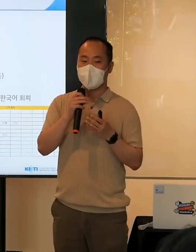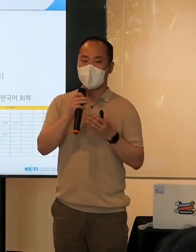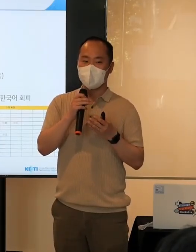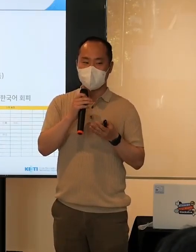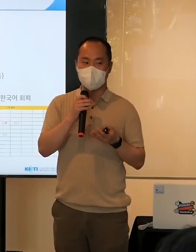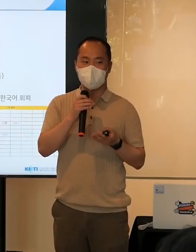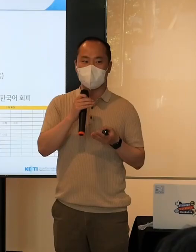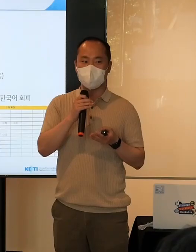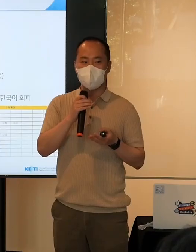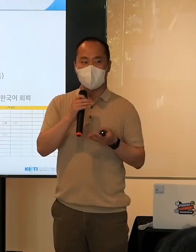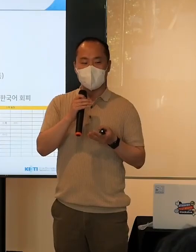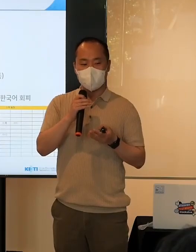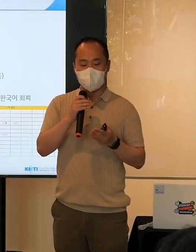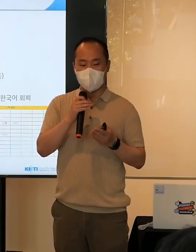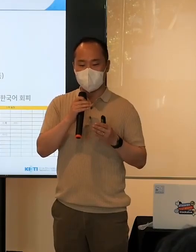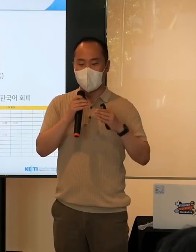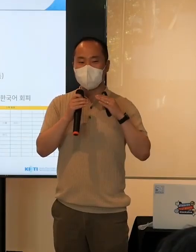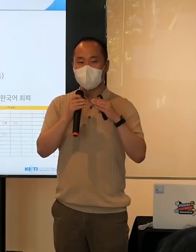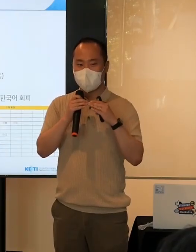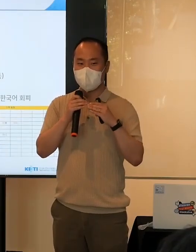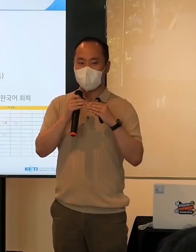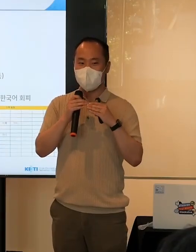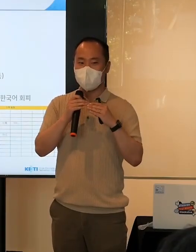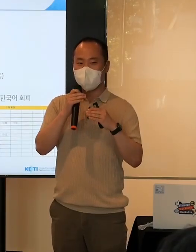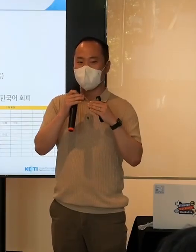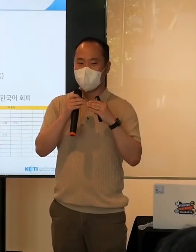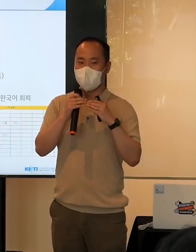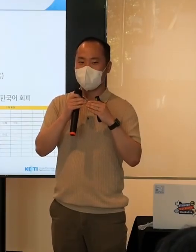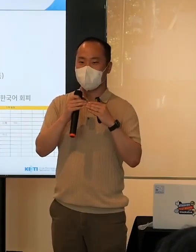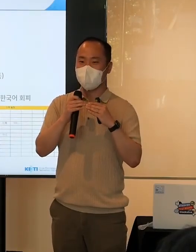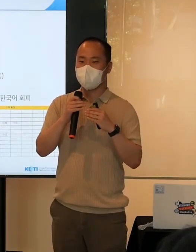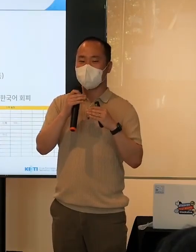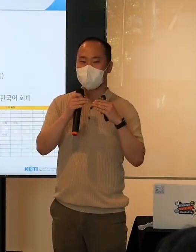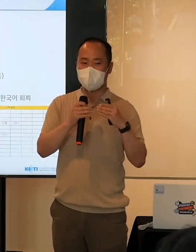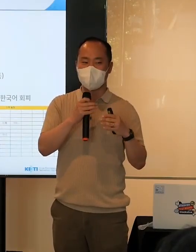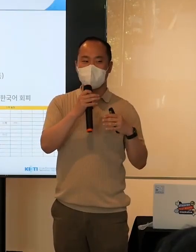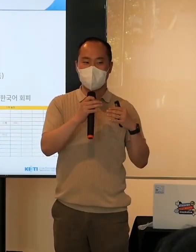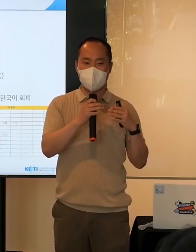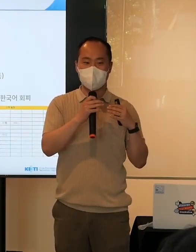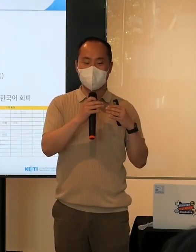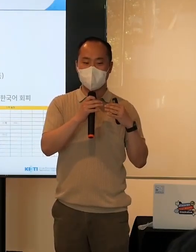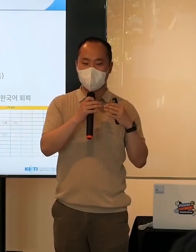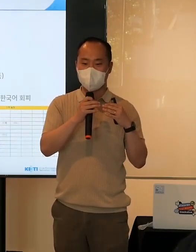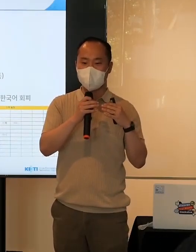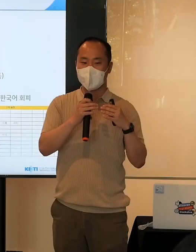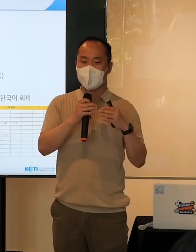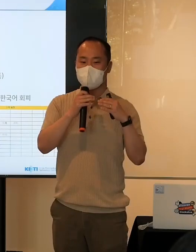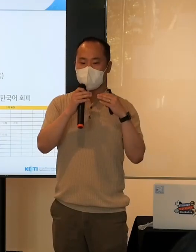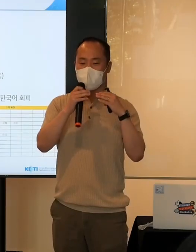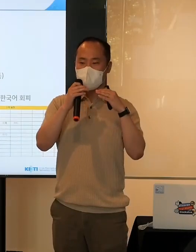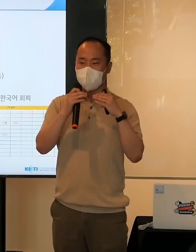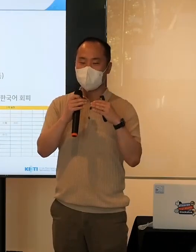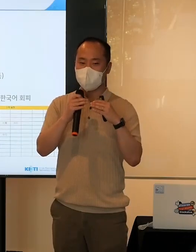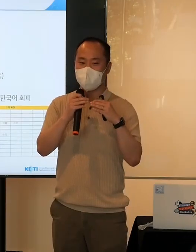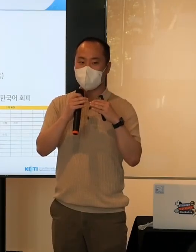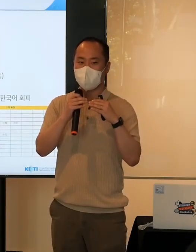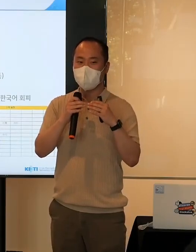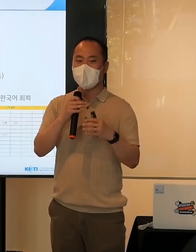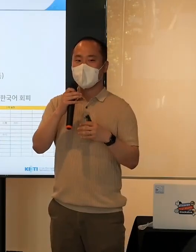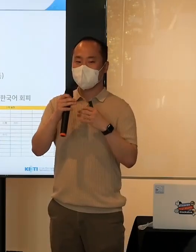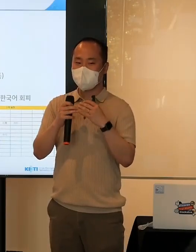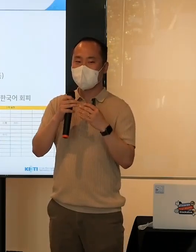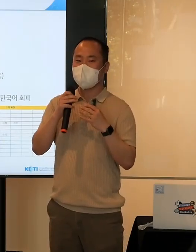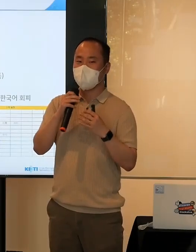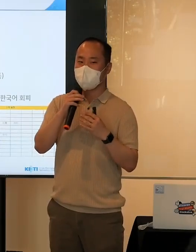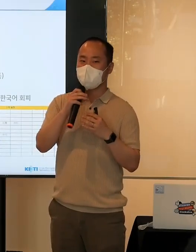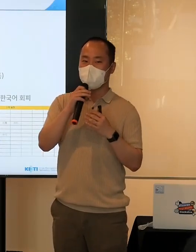어느 정도 이제 좀 안정화가 되어 있다고 해야 될까요? 이제 처음에 이제 수어를 배우는 것보다 학습이 어느 정도 마무리가